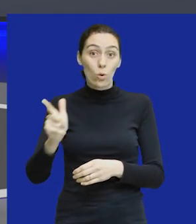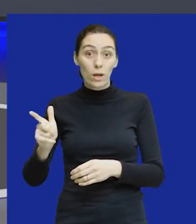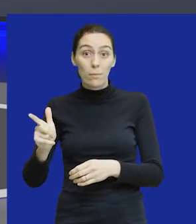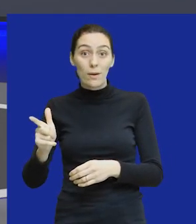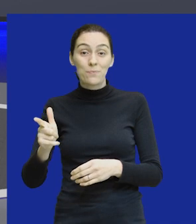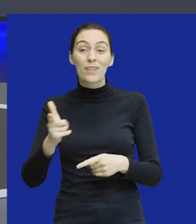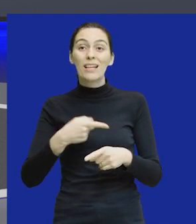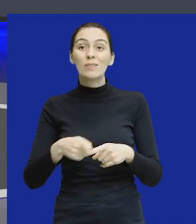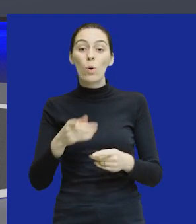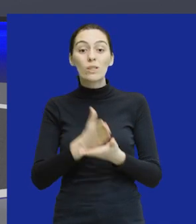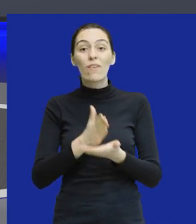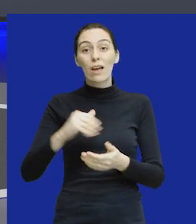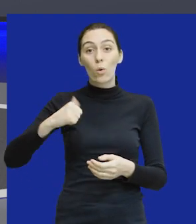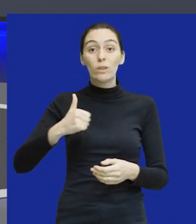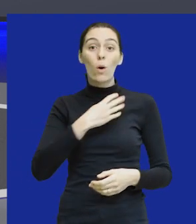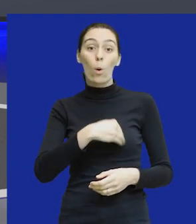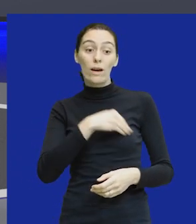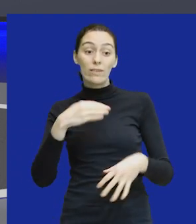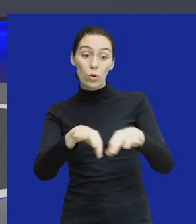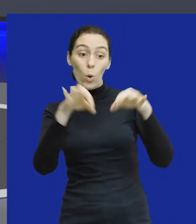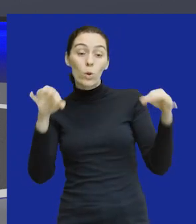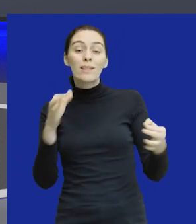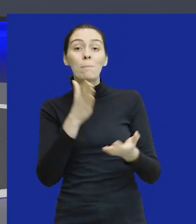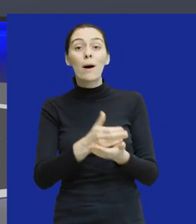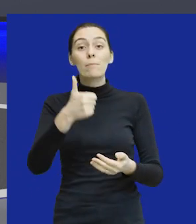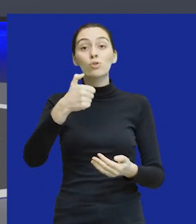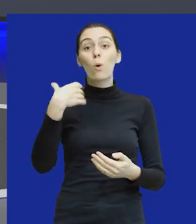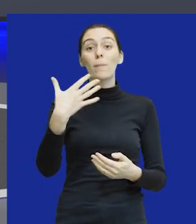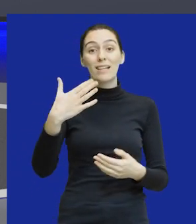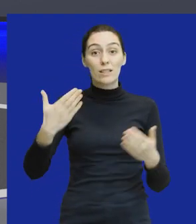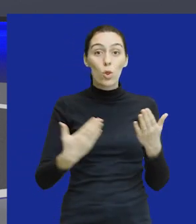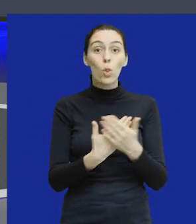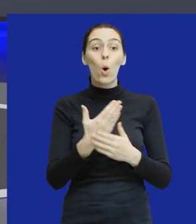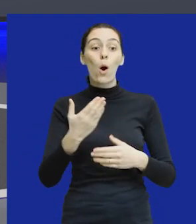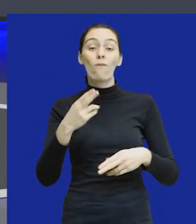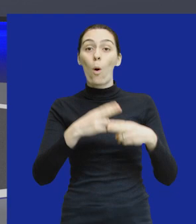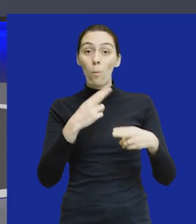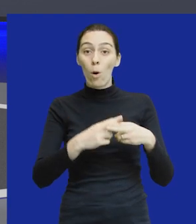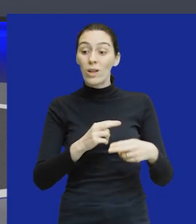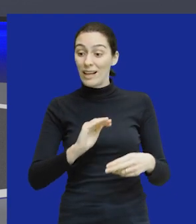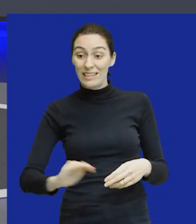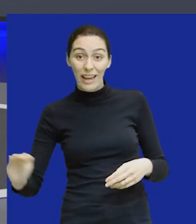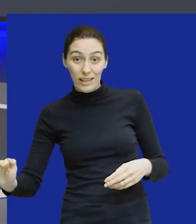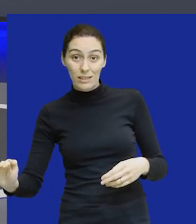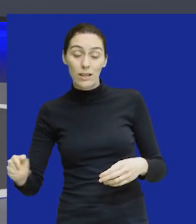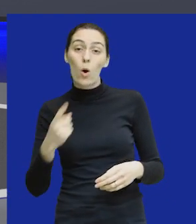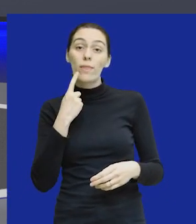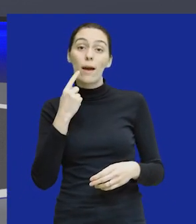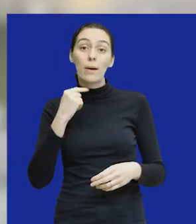drugima, jer nažalost svake godine u Hrvatskoj se otkrije barem 150 novo oboljele djece od dijabetesa tip